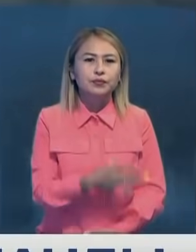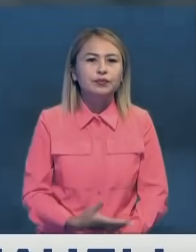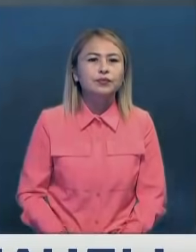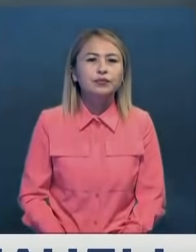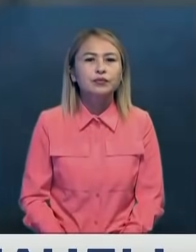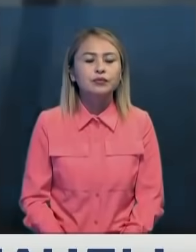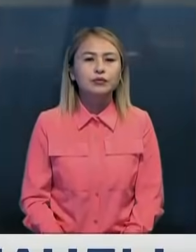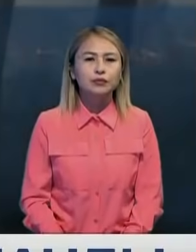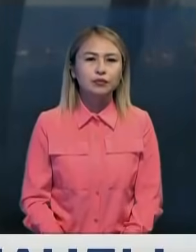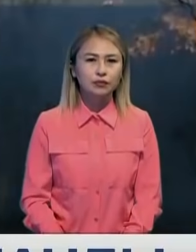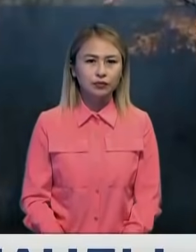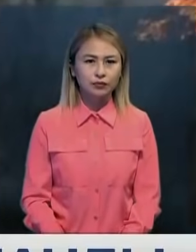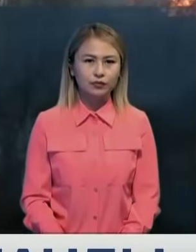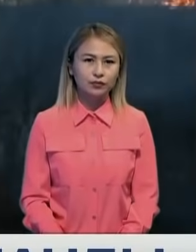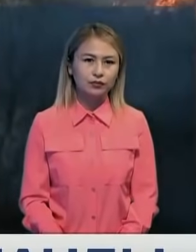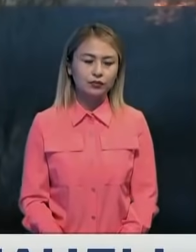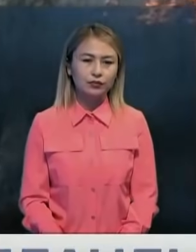жарақат алды.